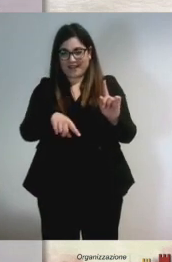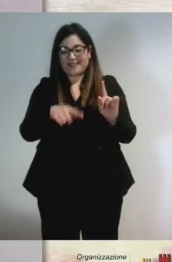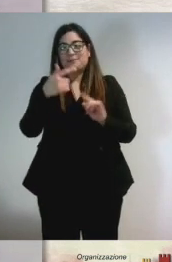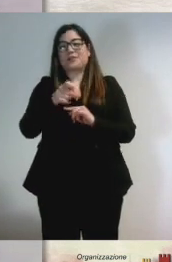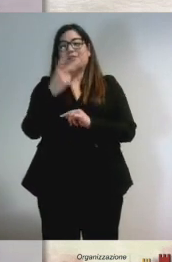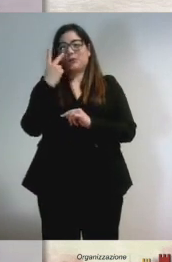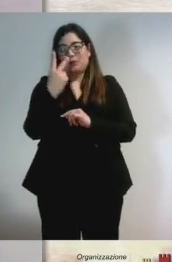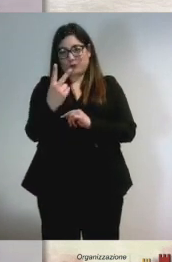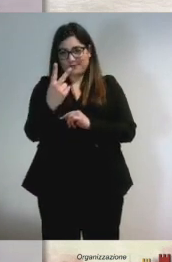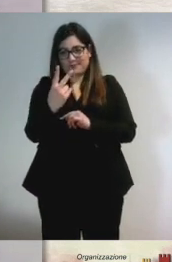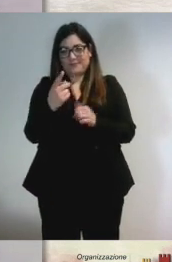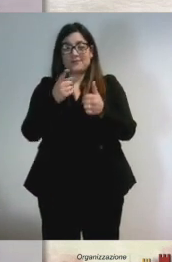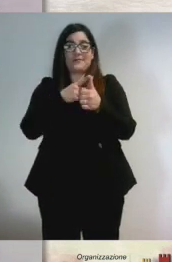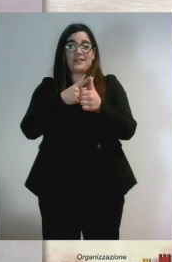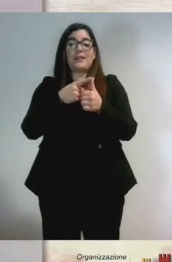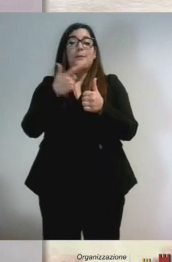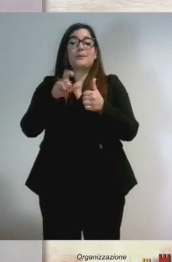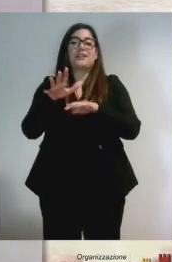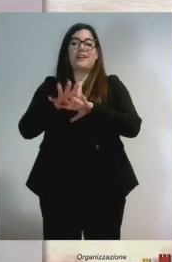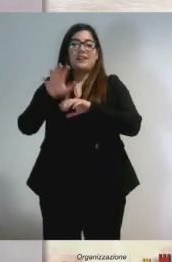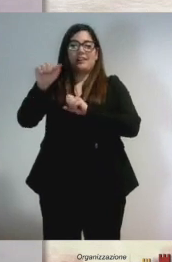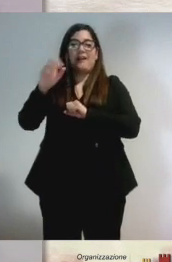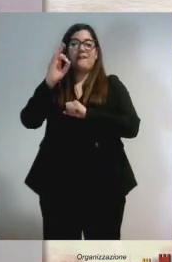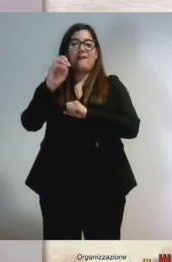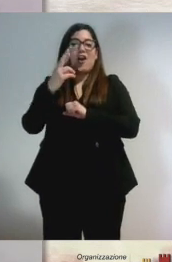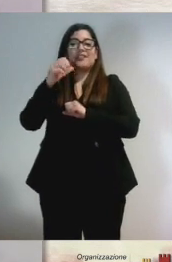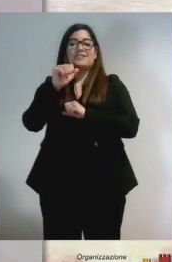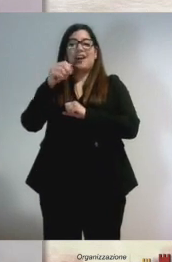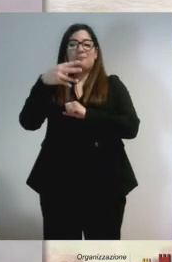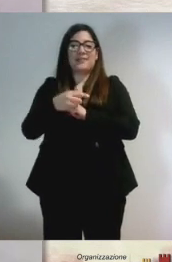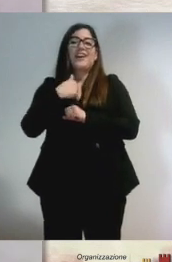perché gli attestati del forza li voglio consegnare io